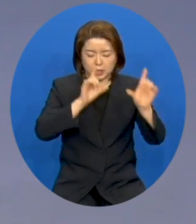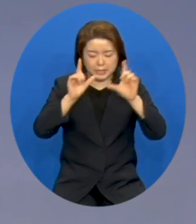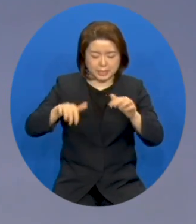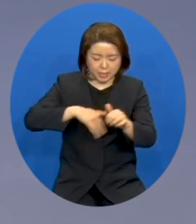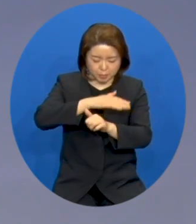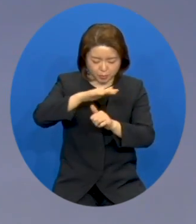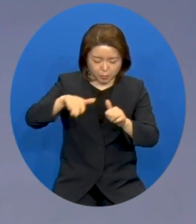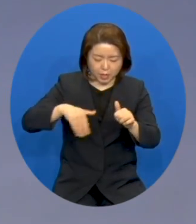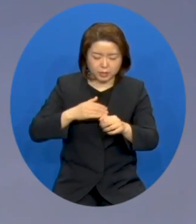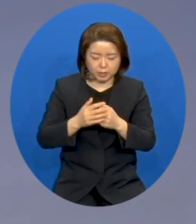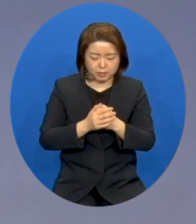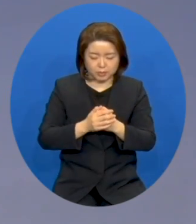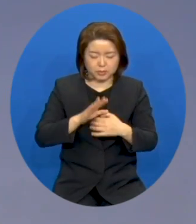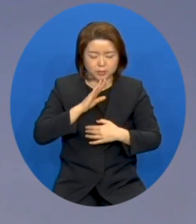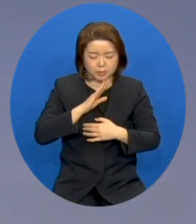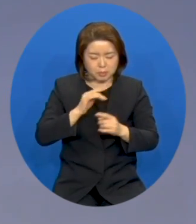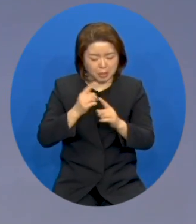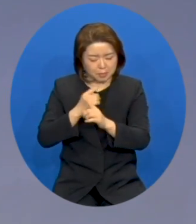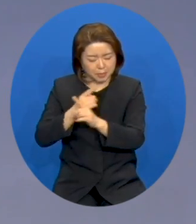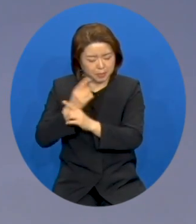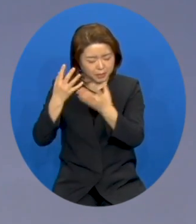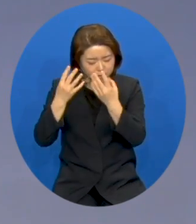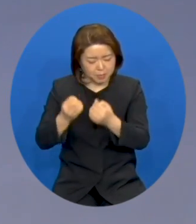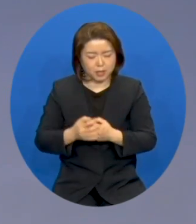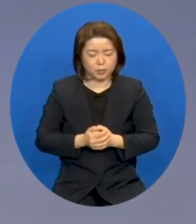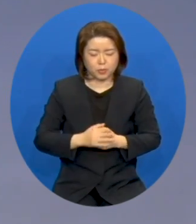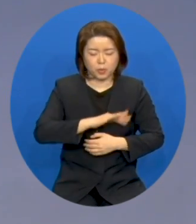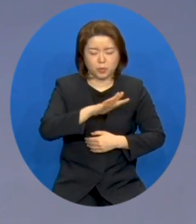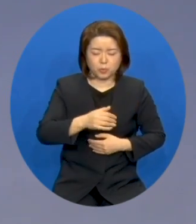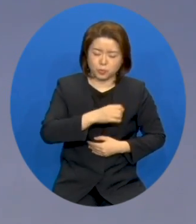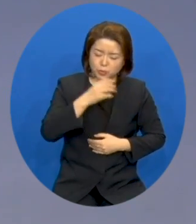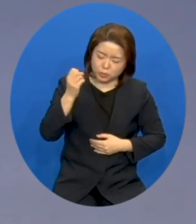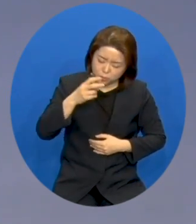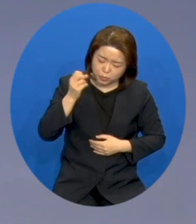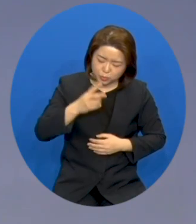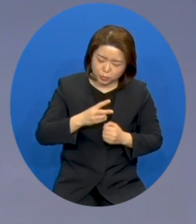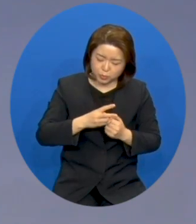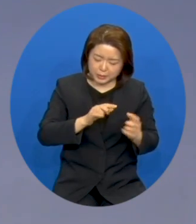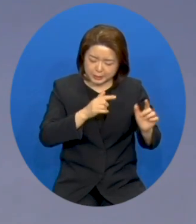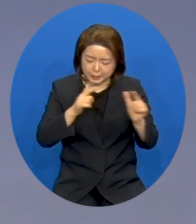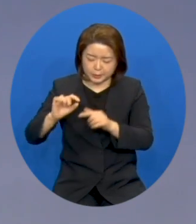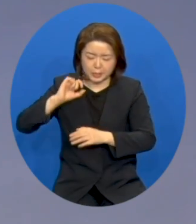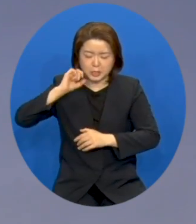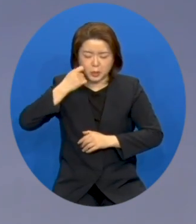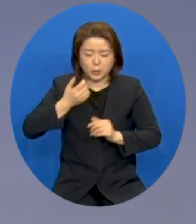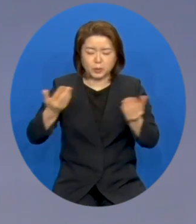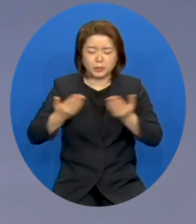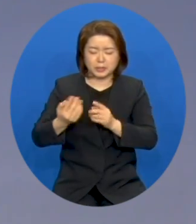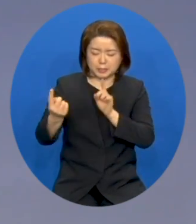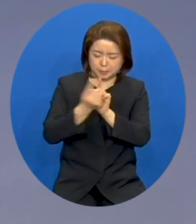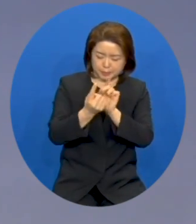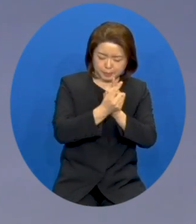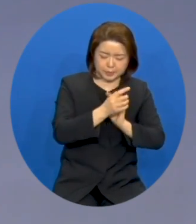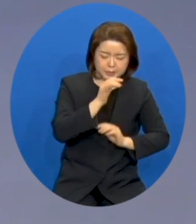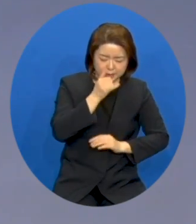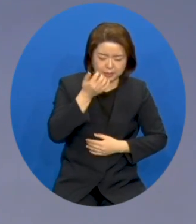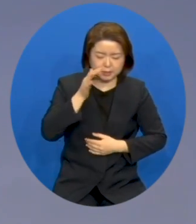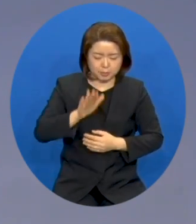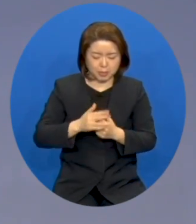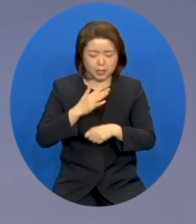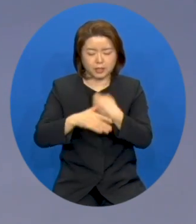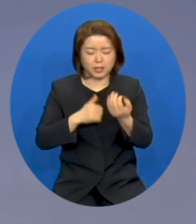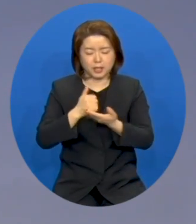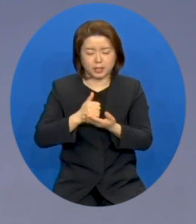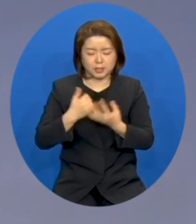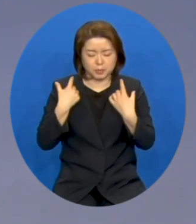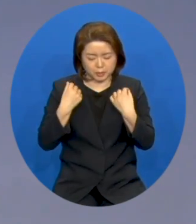환경은 너무나 변화가 많고 우리에게 수시로 별의별 어려운 일들이 닥쳐오지만 하나님은